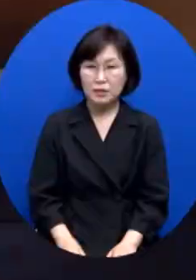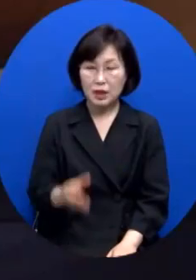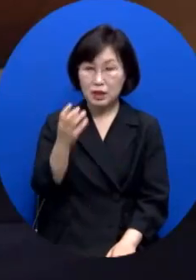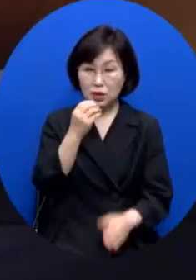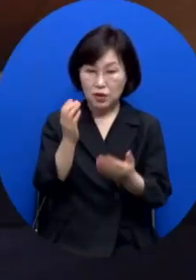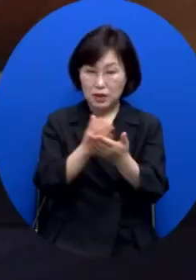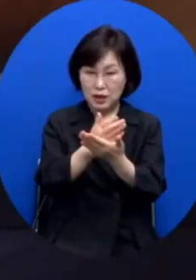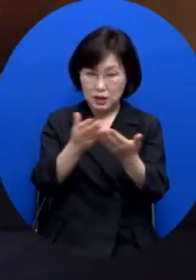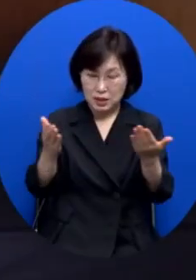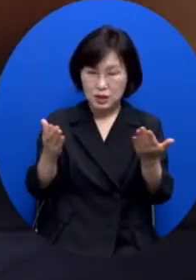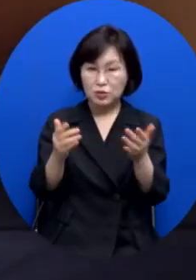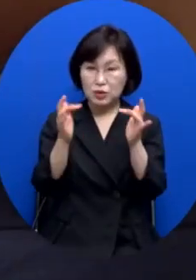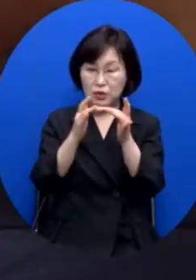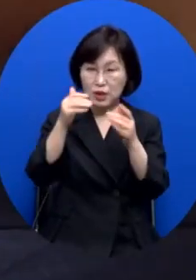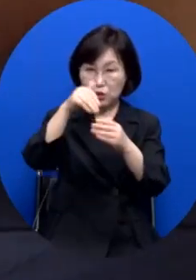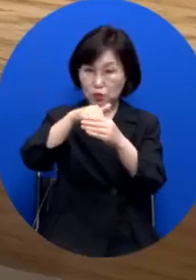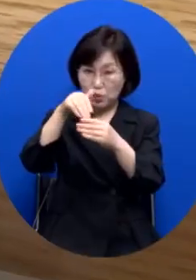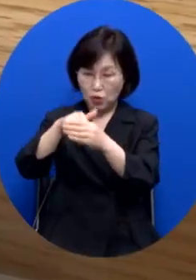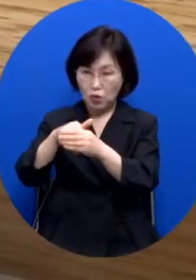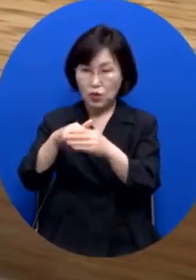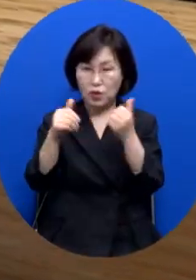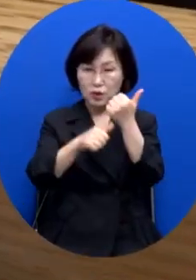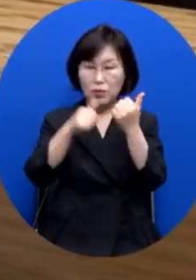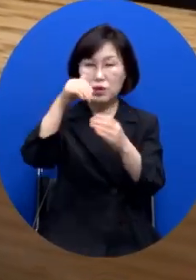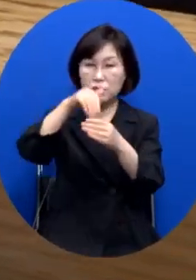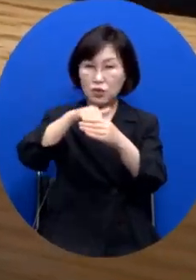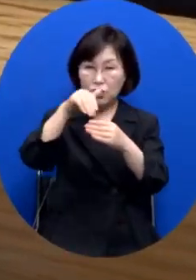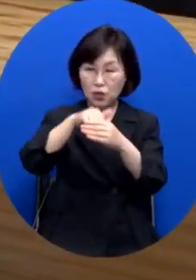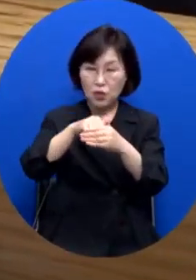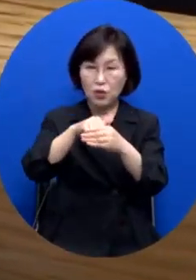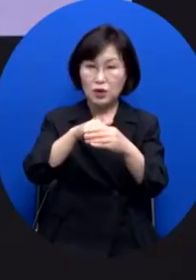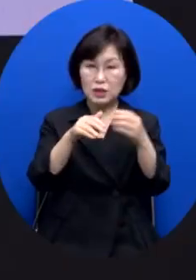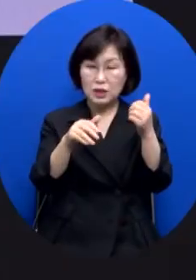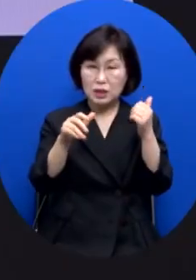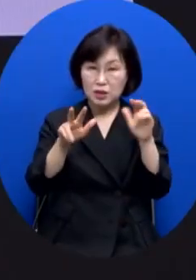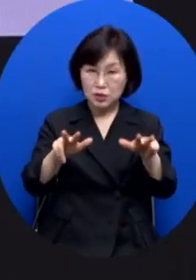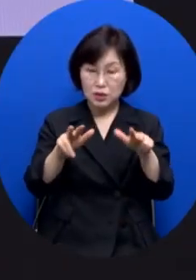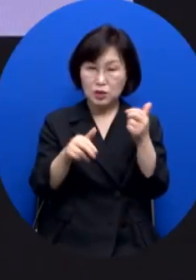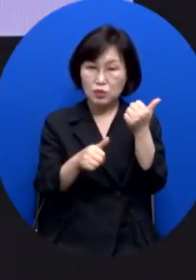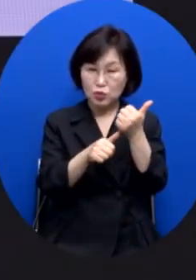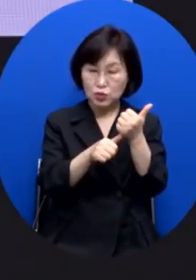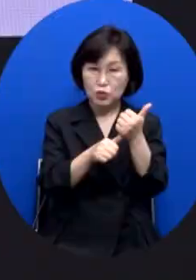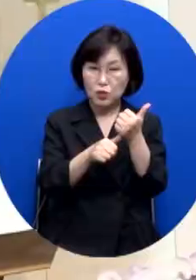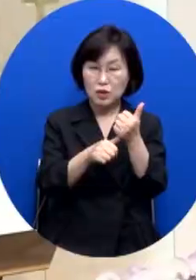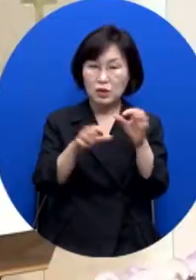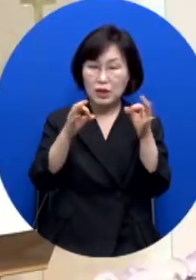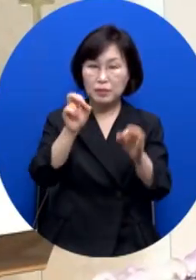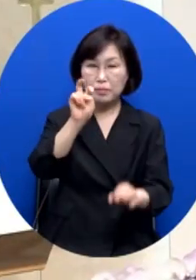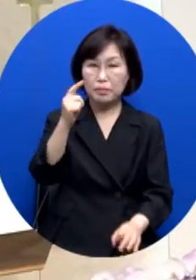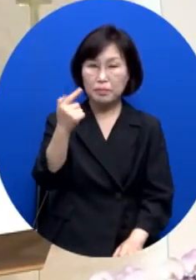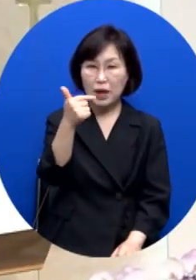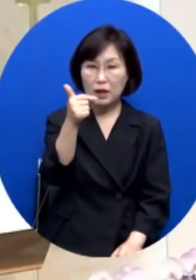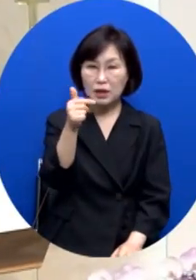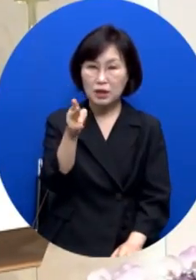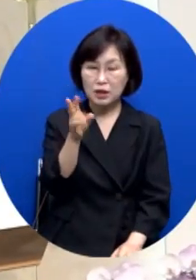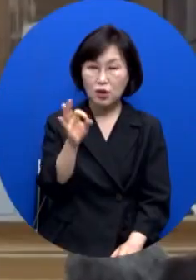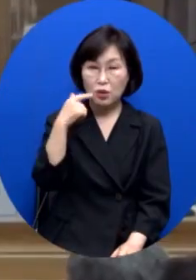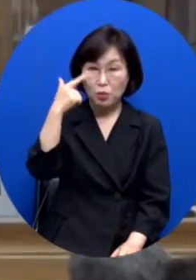이어 전자투표로 진행한 임원선거에서 현 부총회장인 김만영 목사를 총회장에